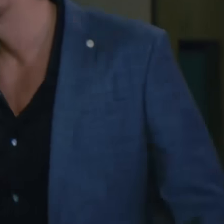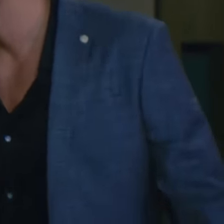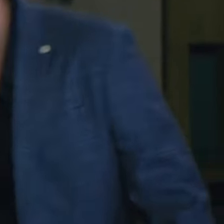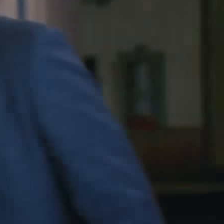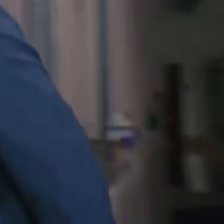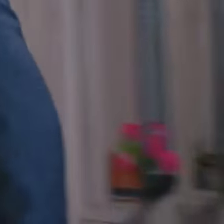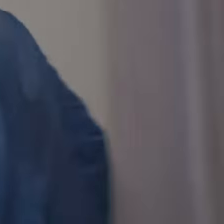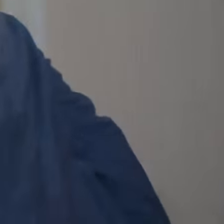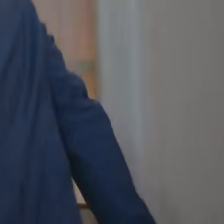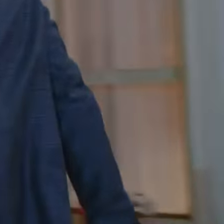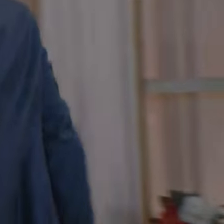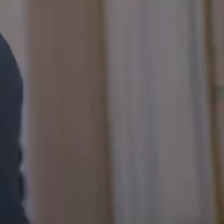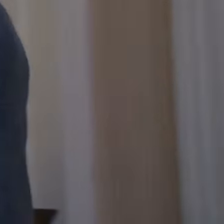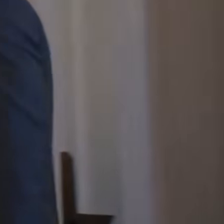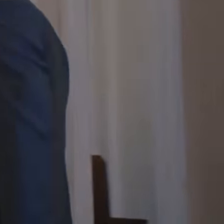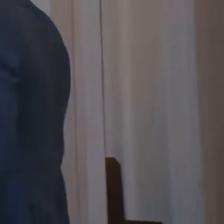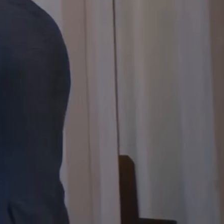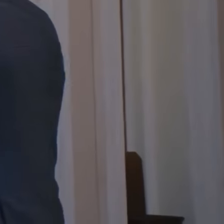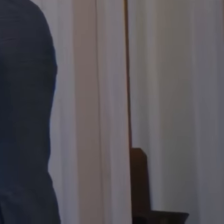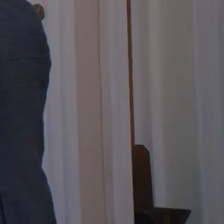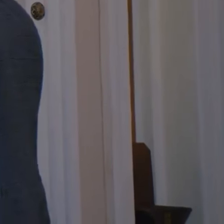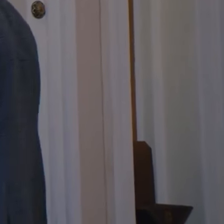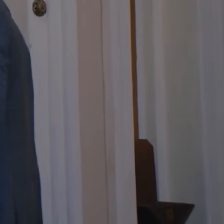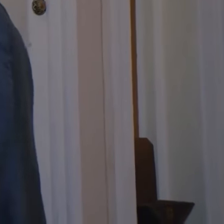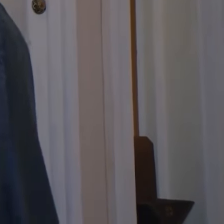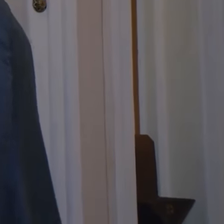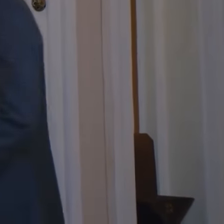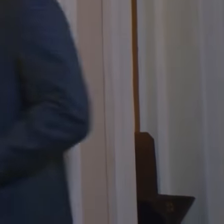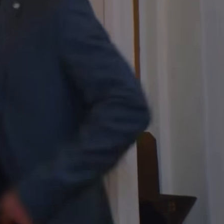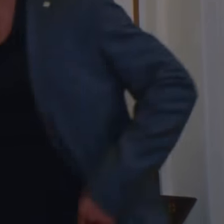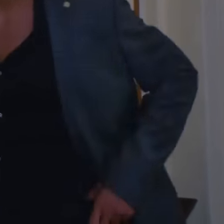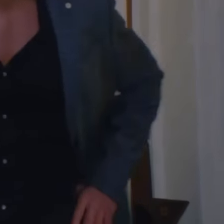Bir an tereddütte kalsa da yine de müdürün kapısını çaldı.